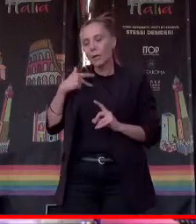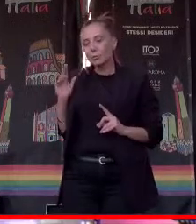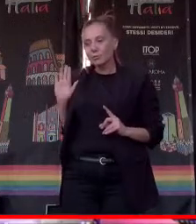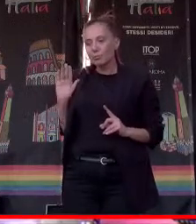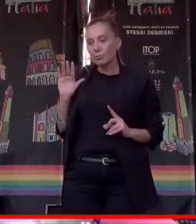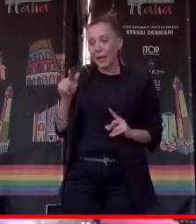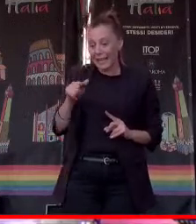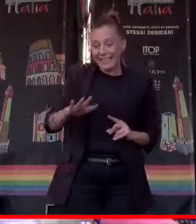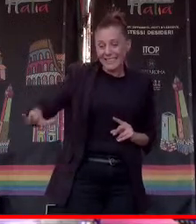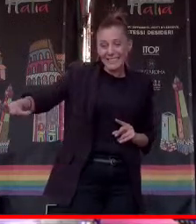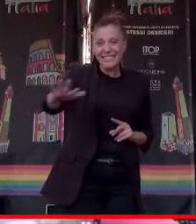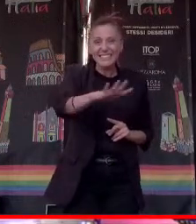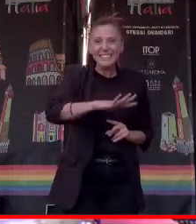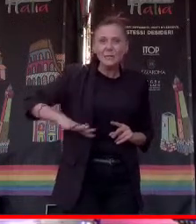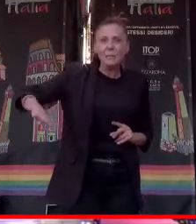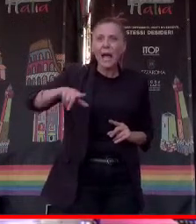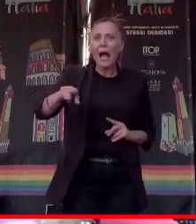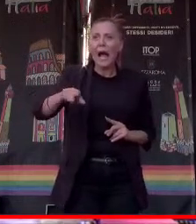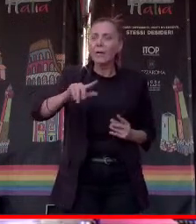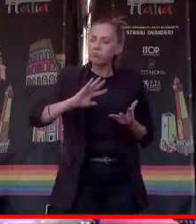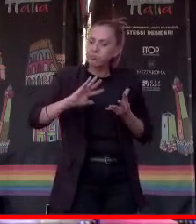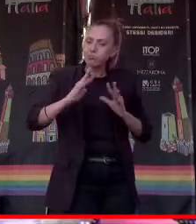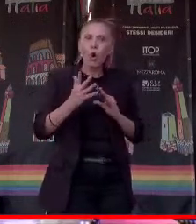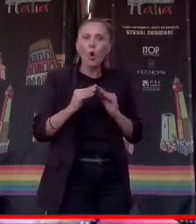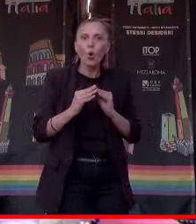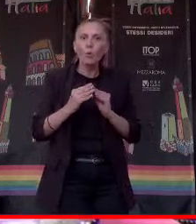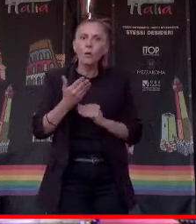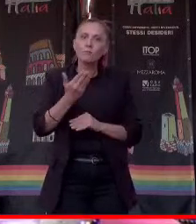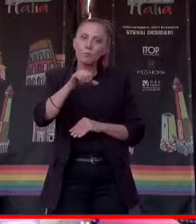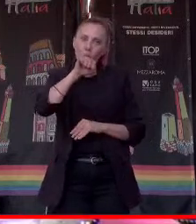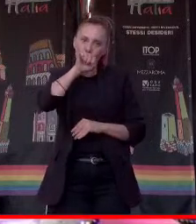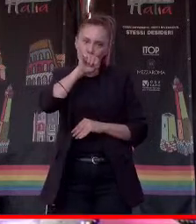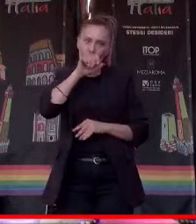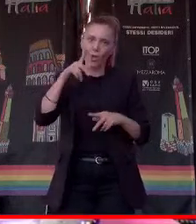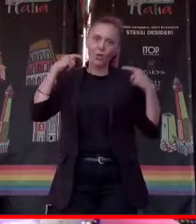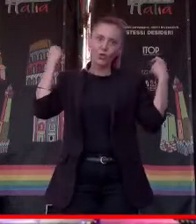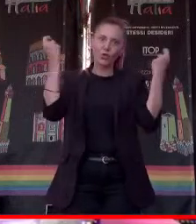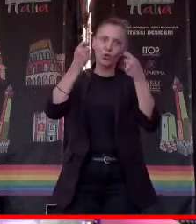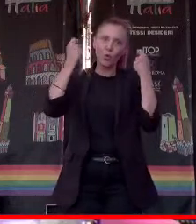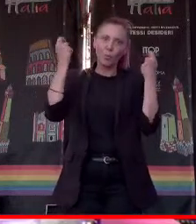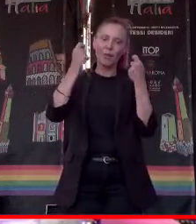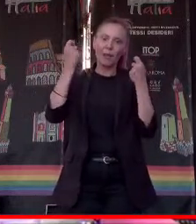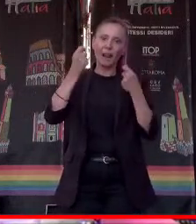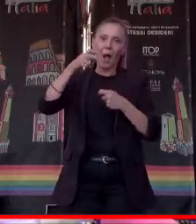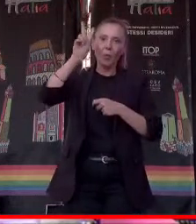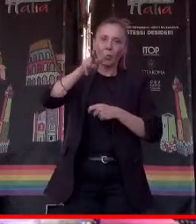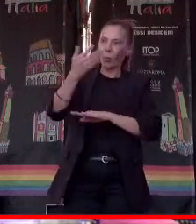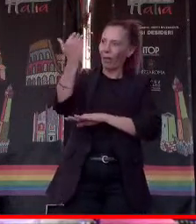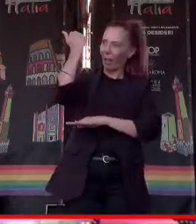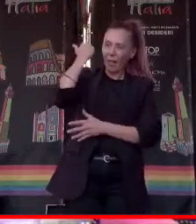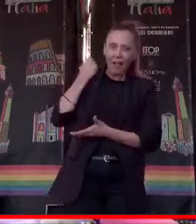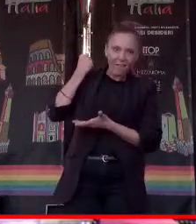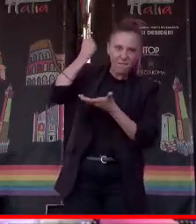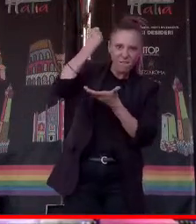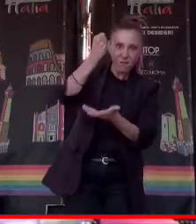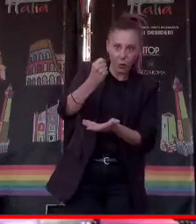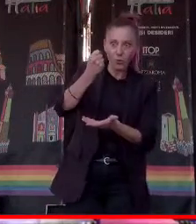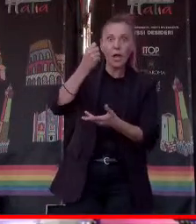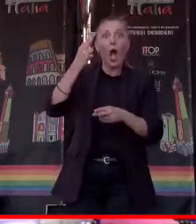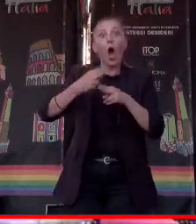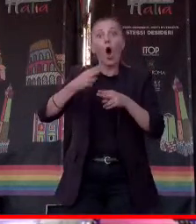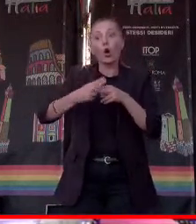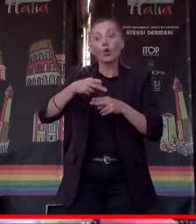diventato così con i fondi del Giubileo del 2000. A Roma nel 2025 ci sarà il Giubileo, e il Giubileo